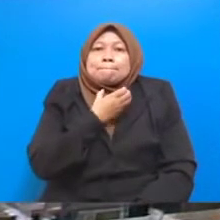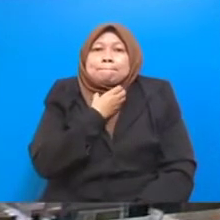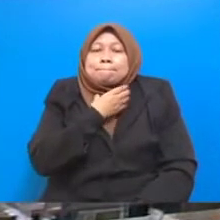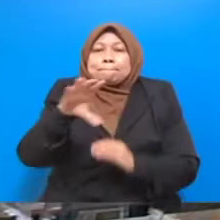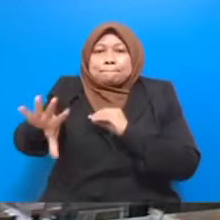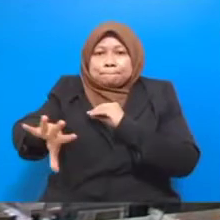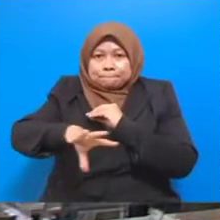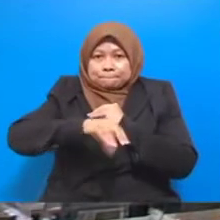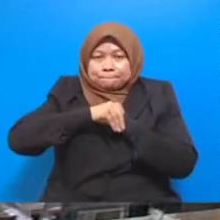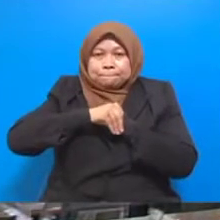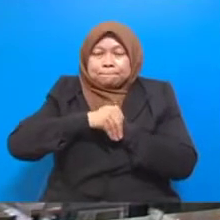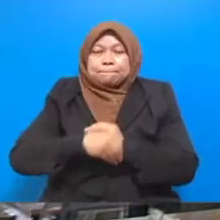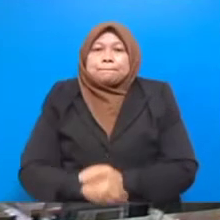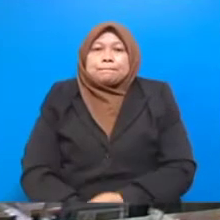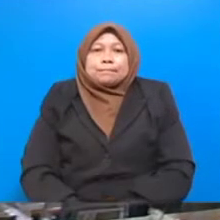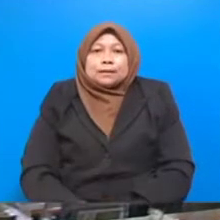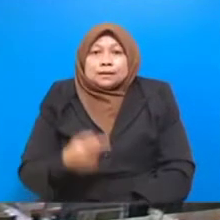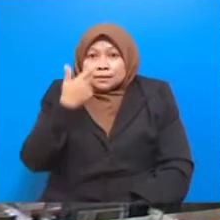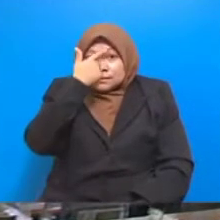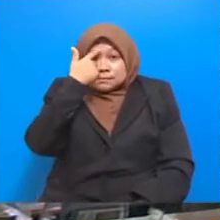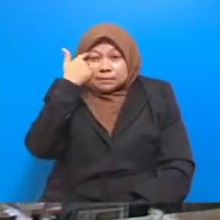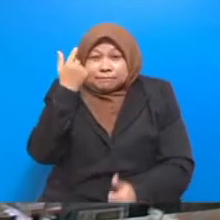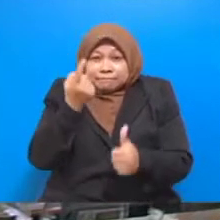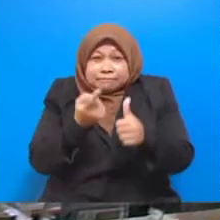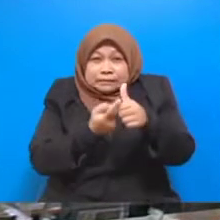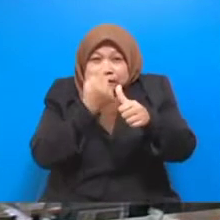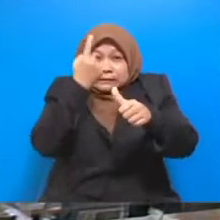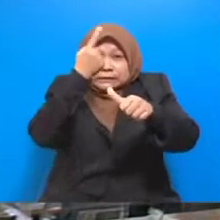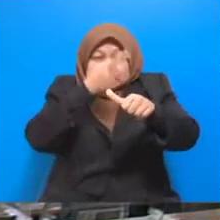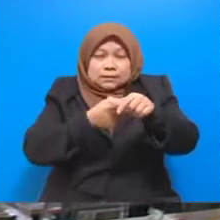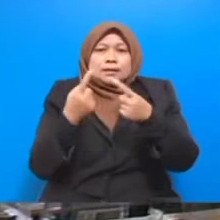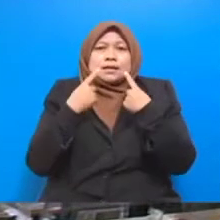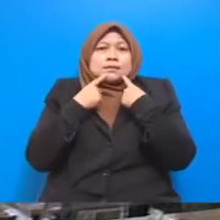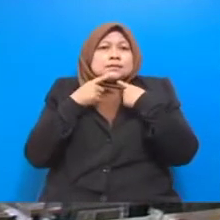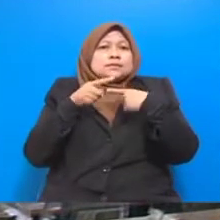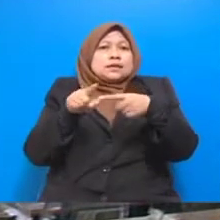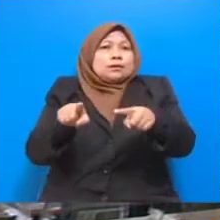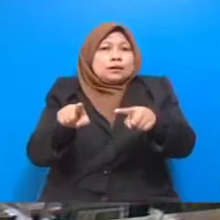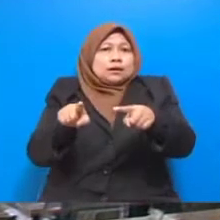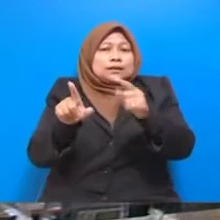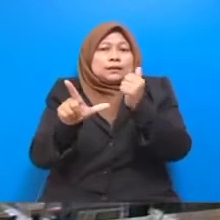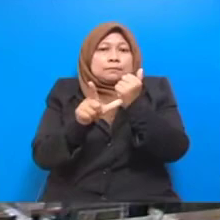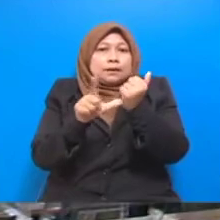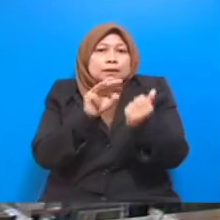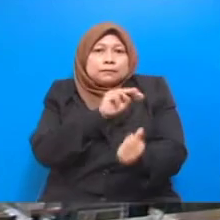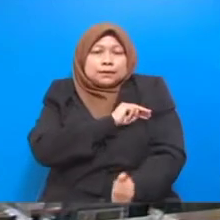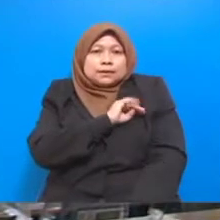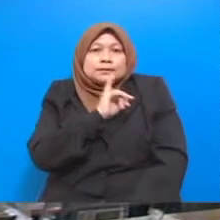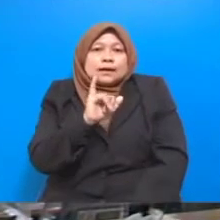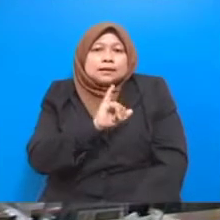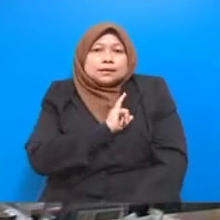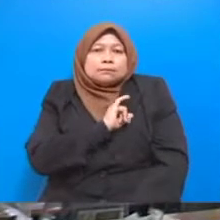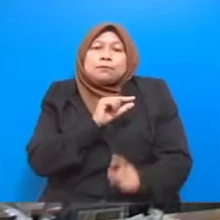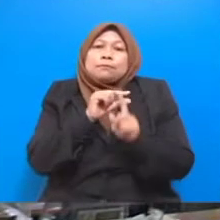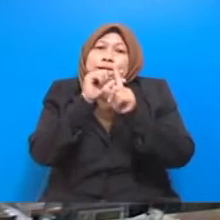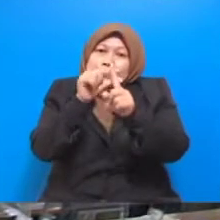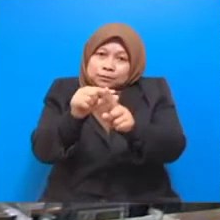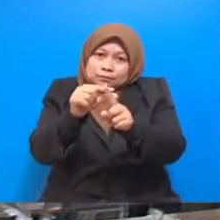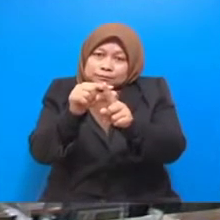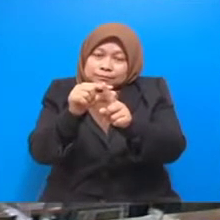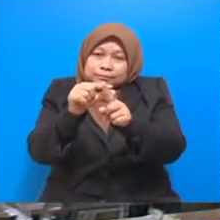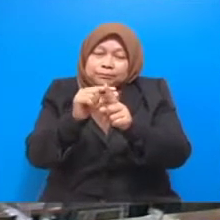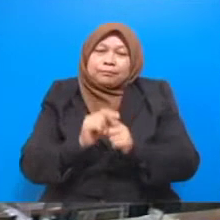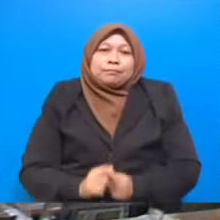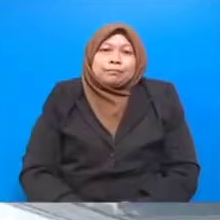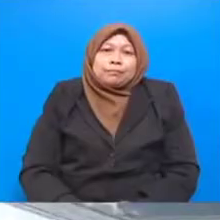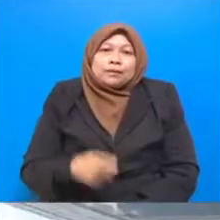31 oleh karena pertama kali soalan saya dijawab oleh timbalan menteri saya pun lagi pantun enggak deskripsi belum